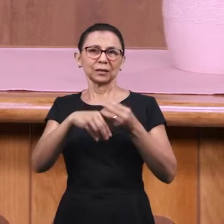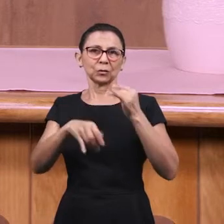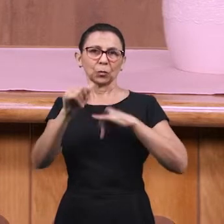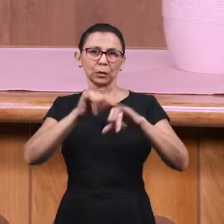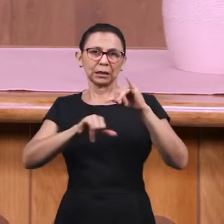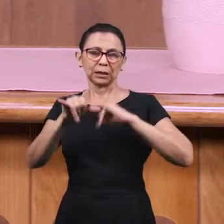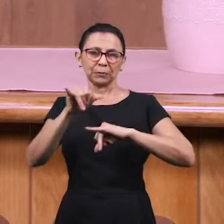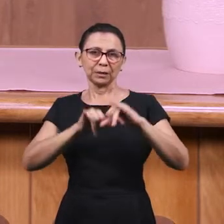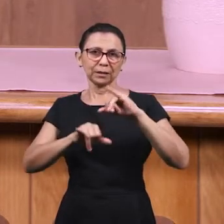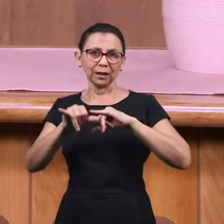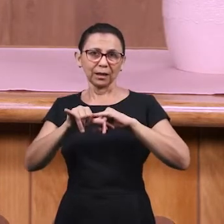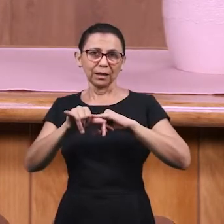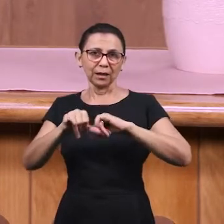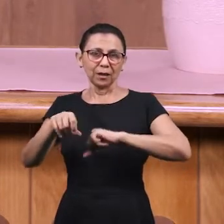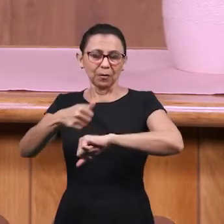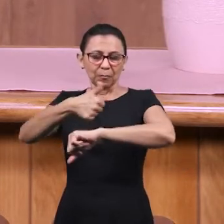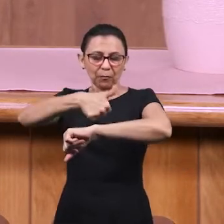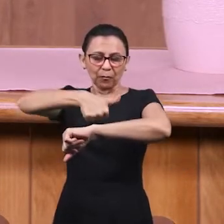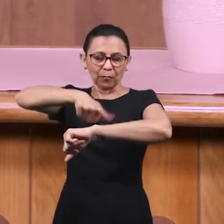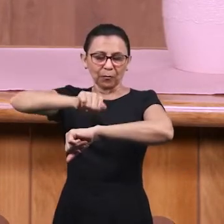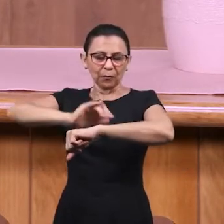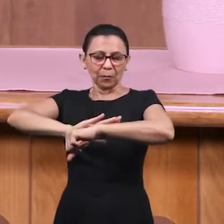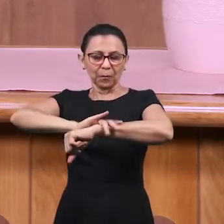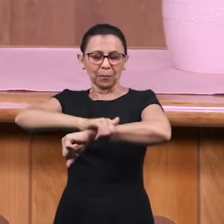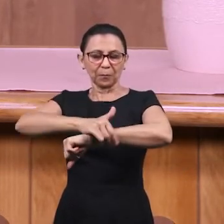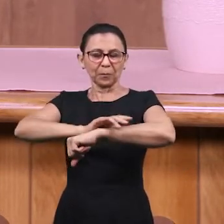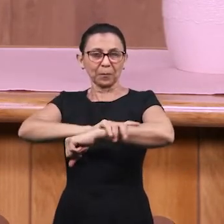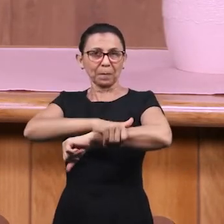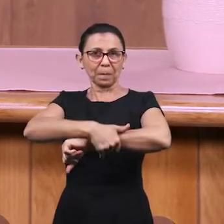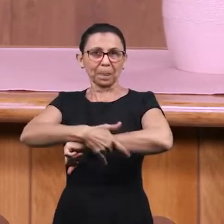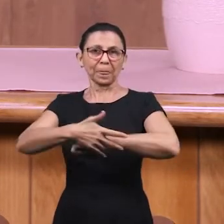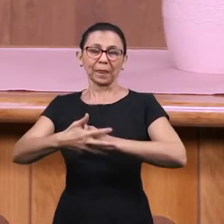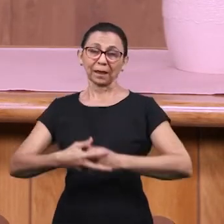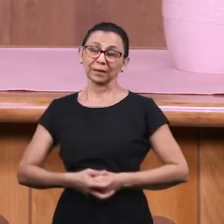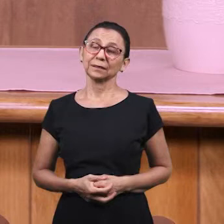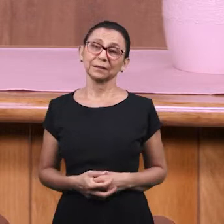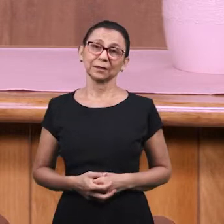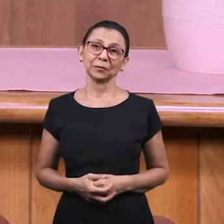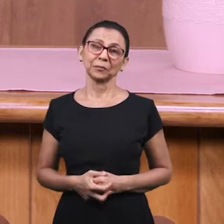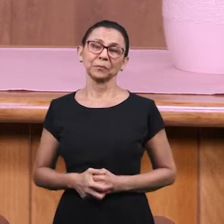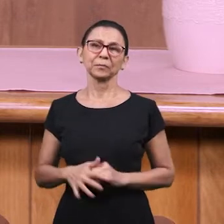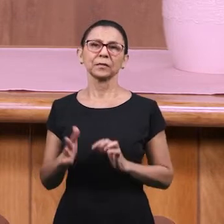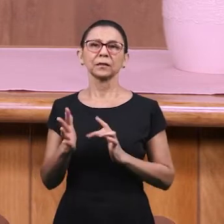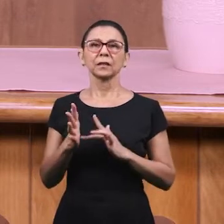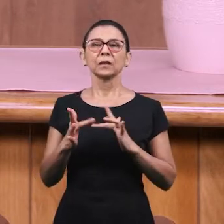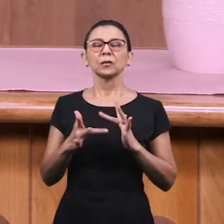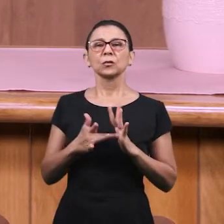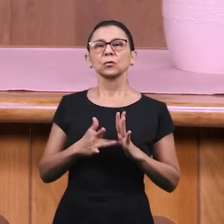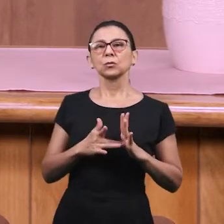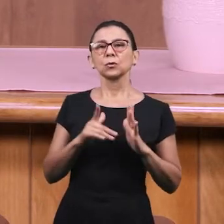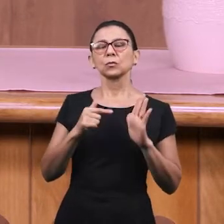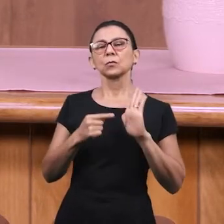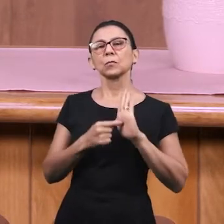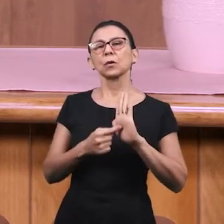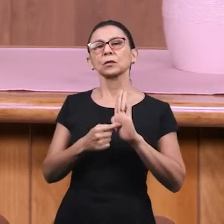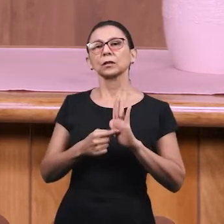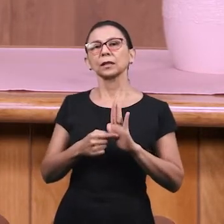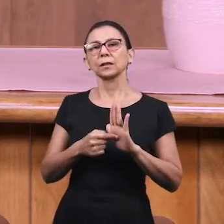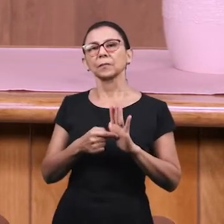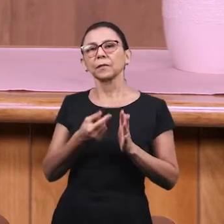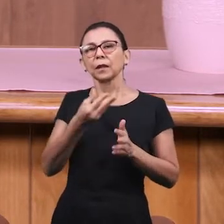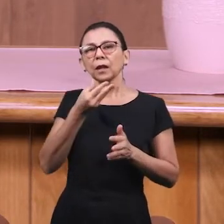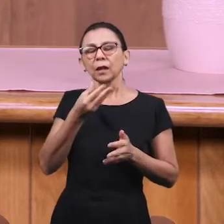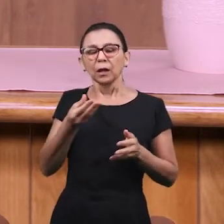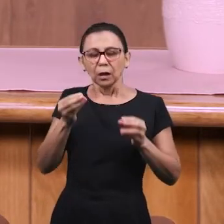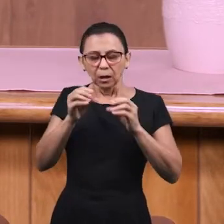он берет... глину, да, вот прах. Прах – это вот средство, которое доносит. То, что будет